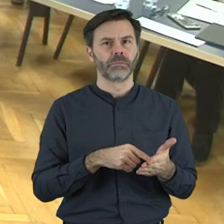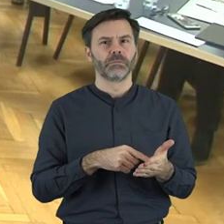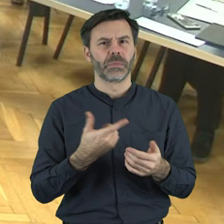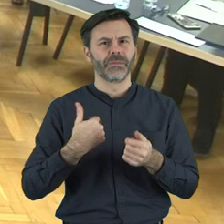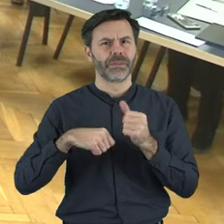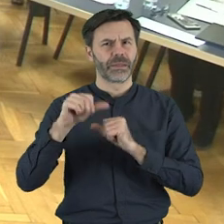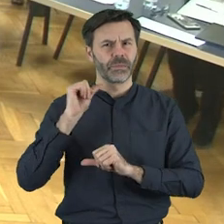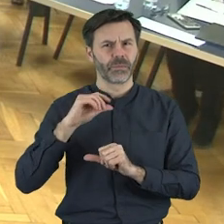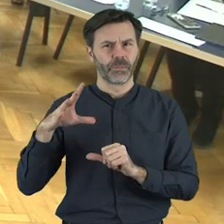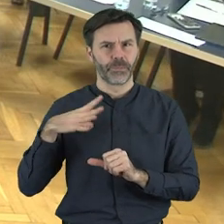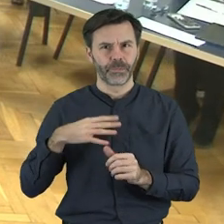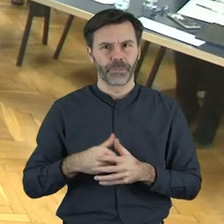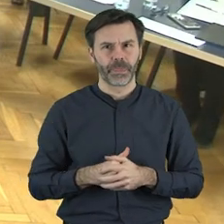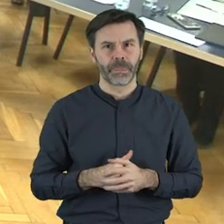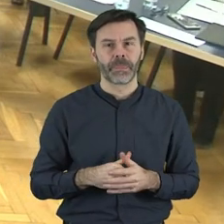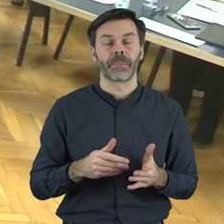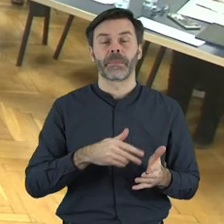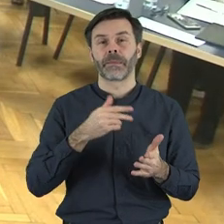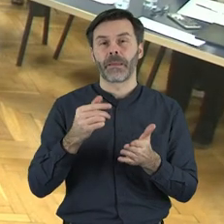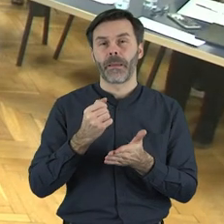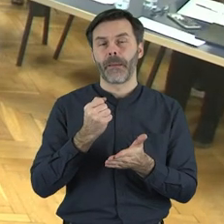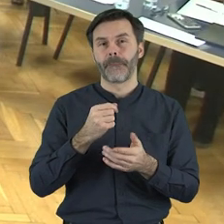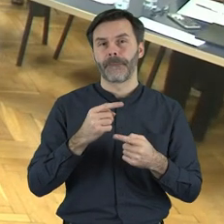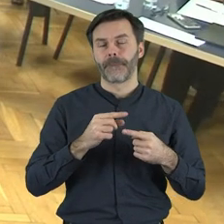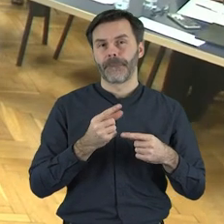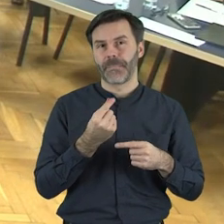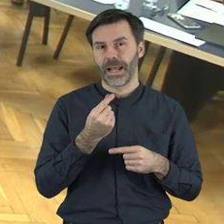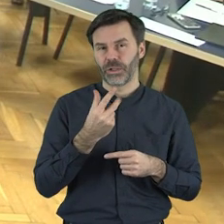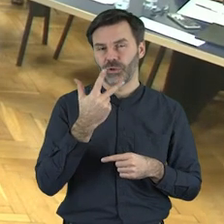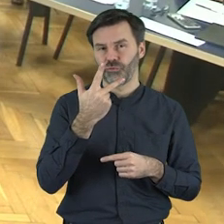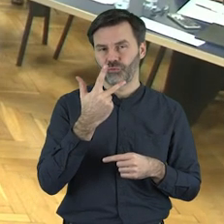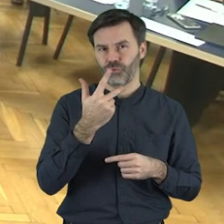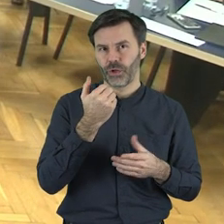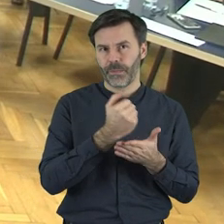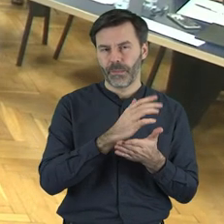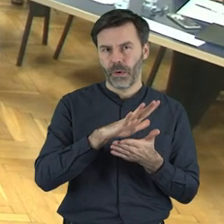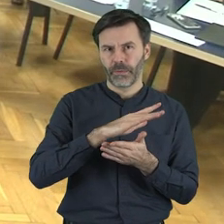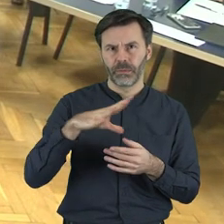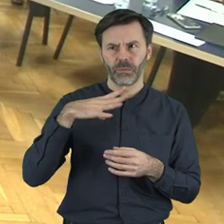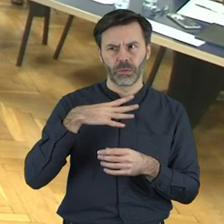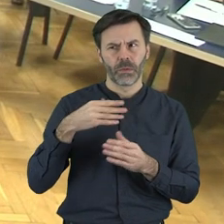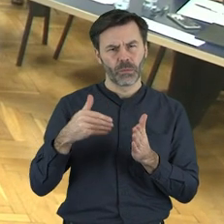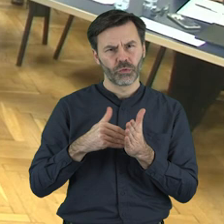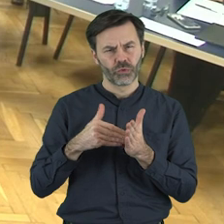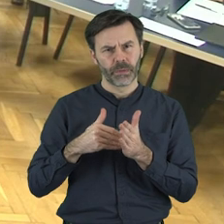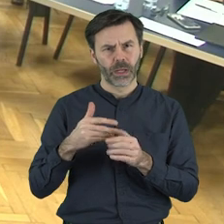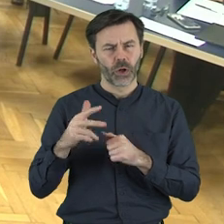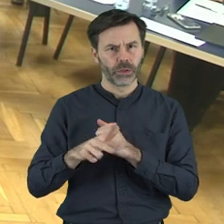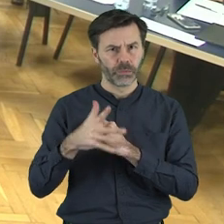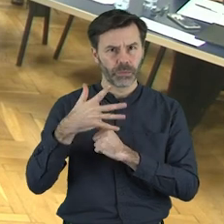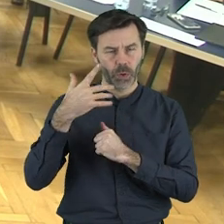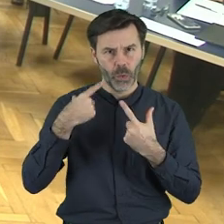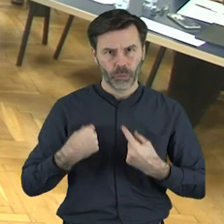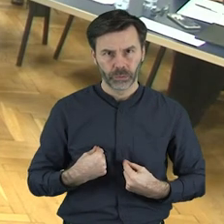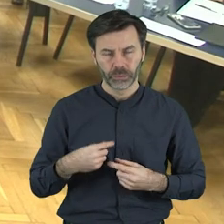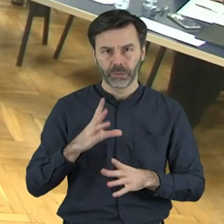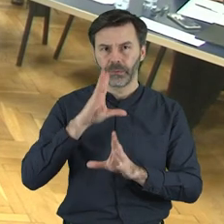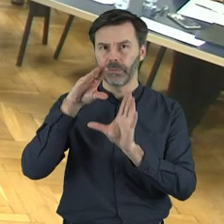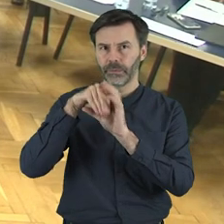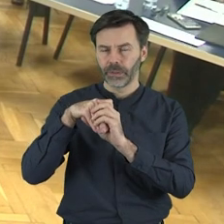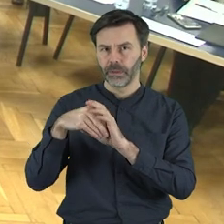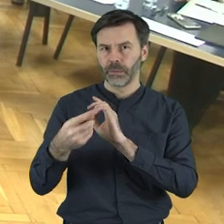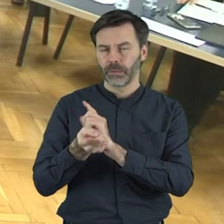25 samorządów, potrzebnych było minimum 75 osób. W spotkaniu założycielskim uczestniczyło 14 osób. Wpis do KRS 25